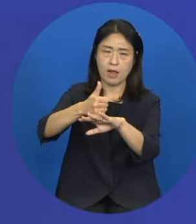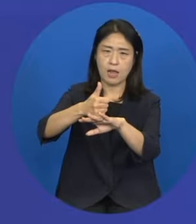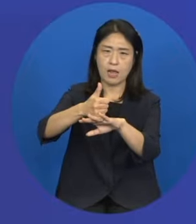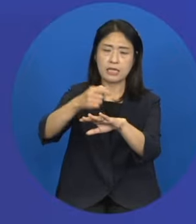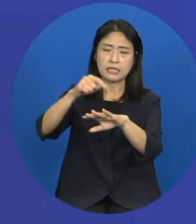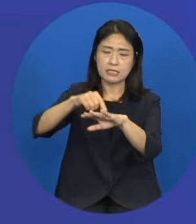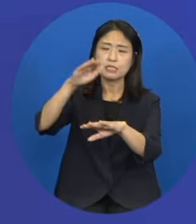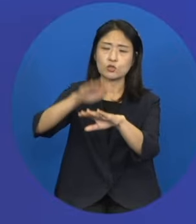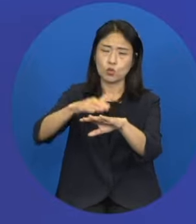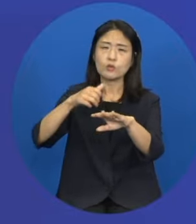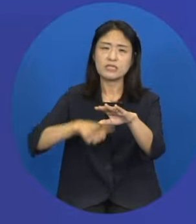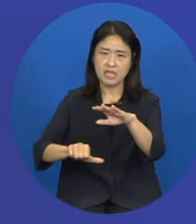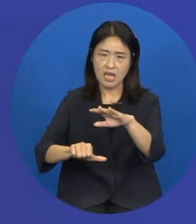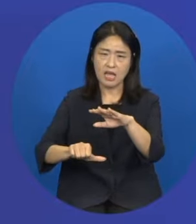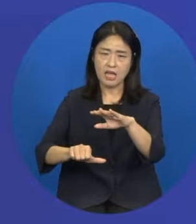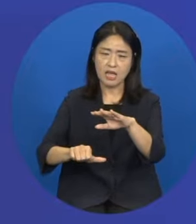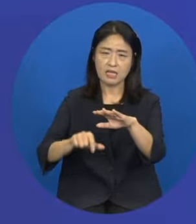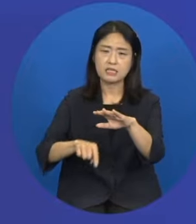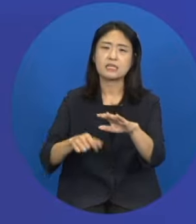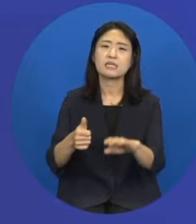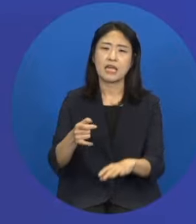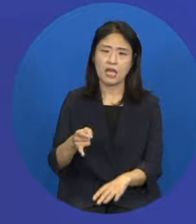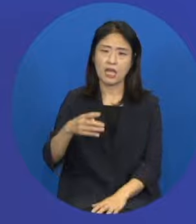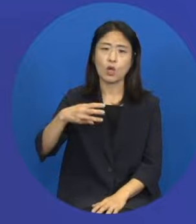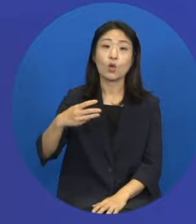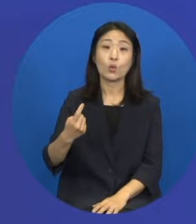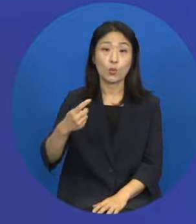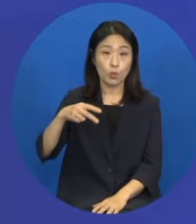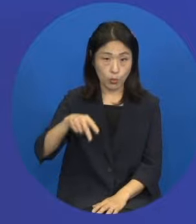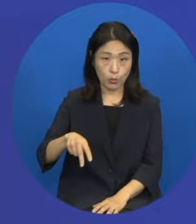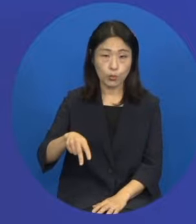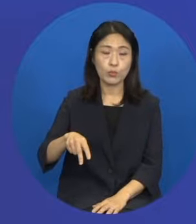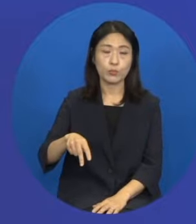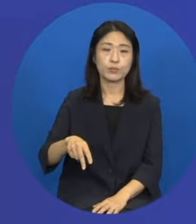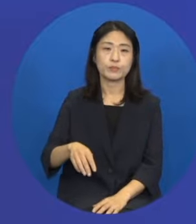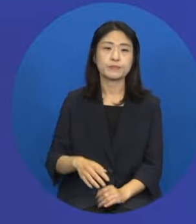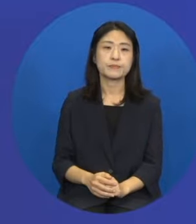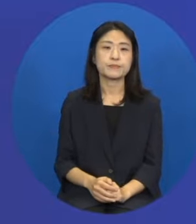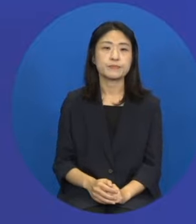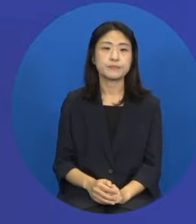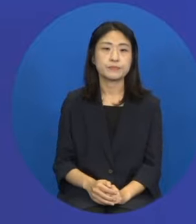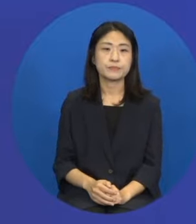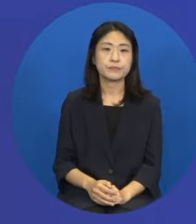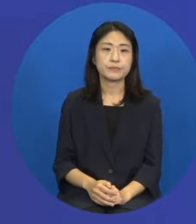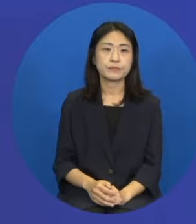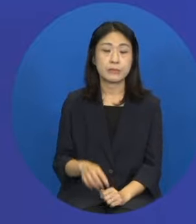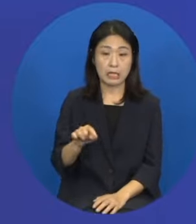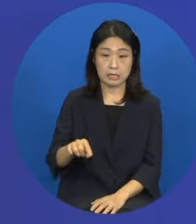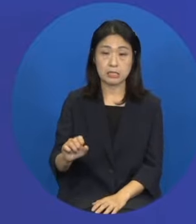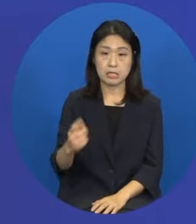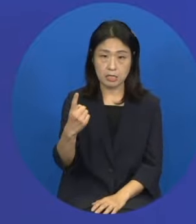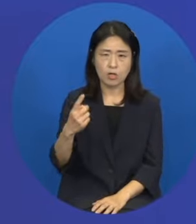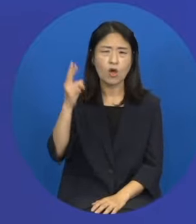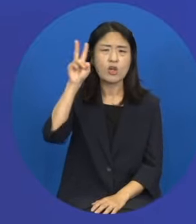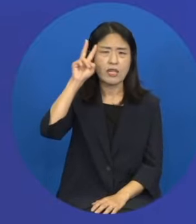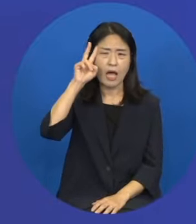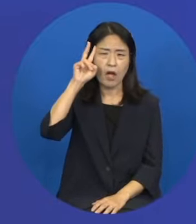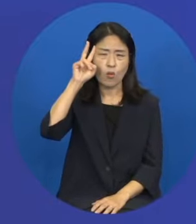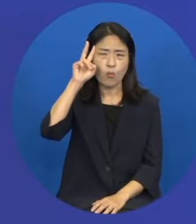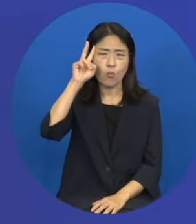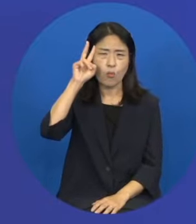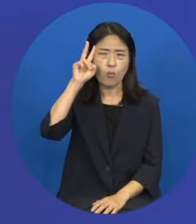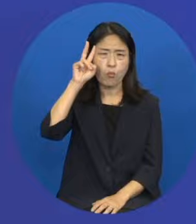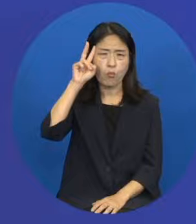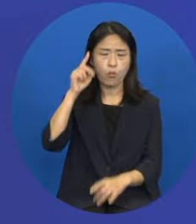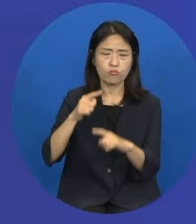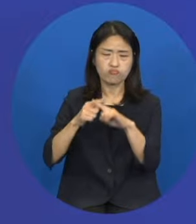손자예요. 헤롯 아그리빠 1세이죠. 그 헤롯에 의해서 순교를 당한 겁니다. 예수님이